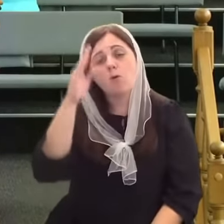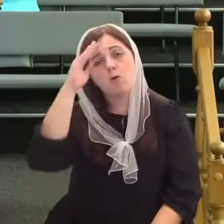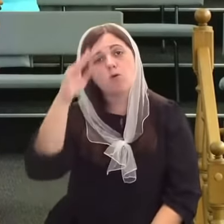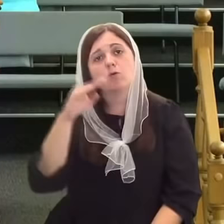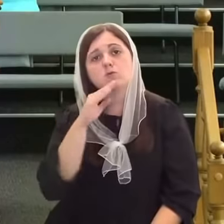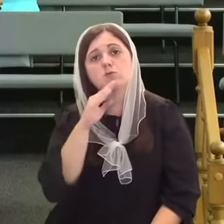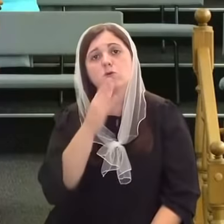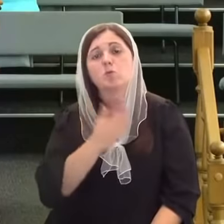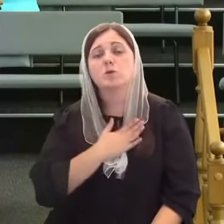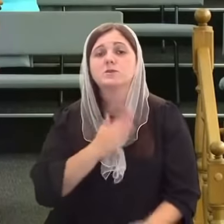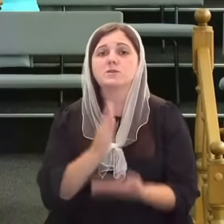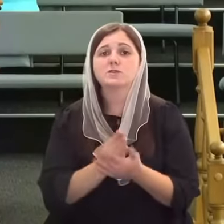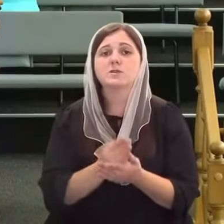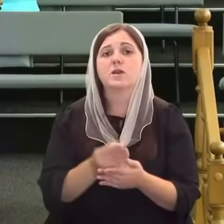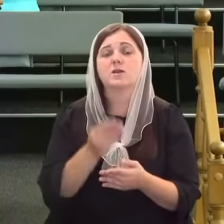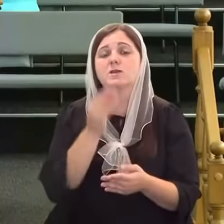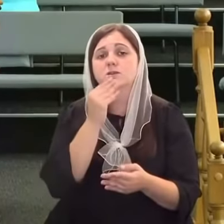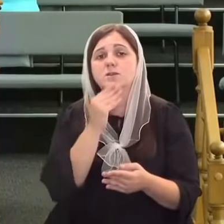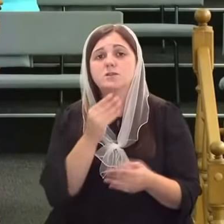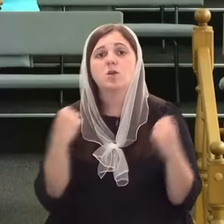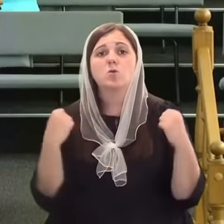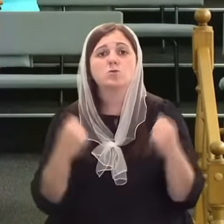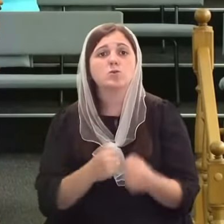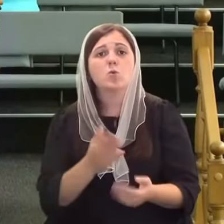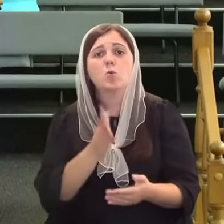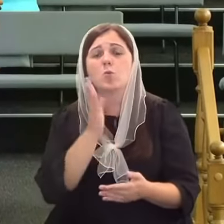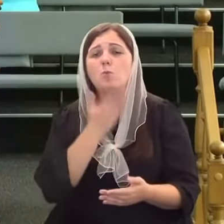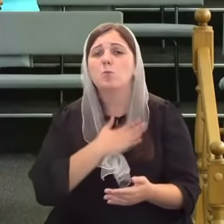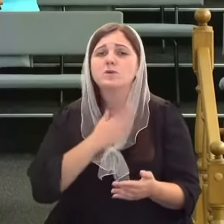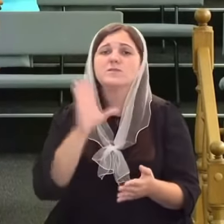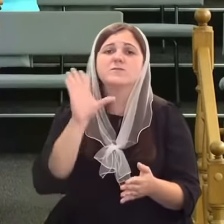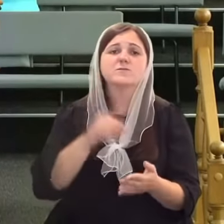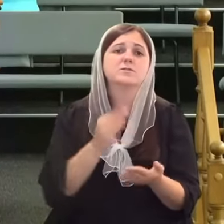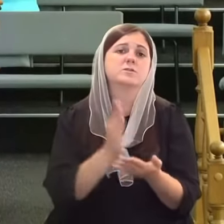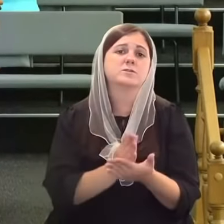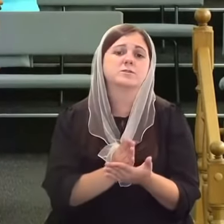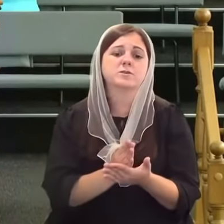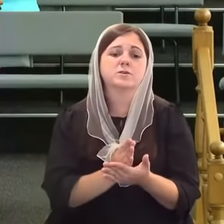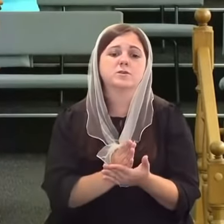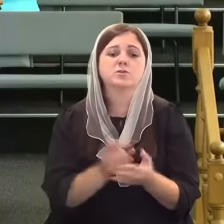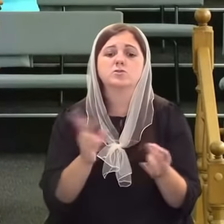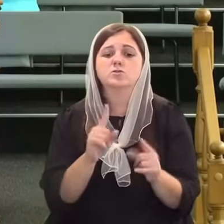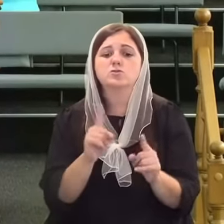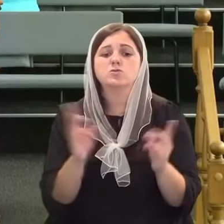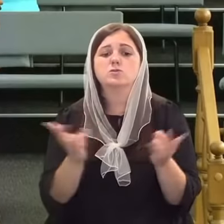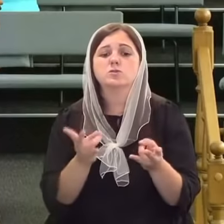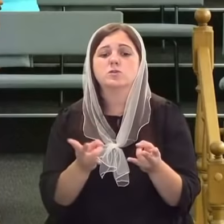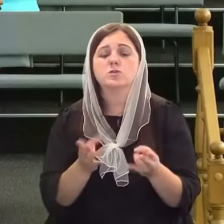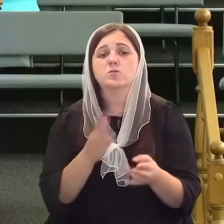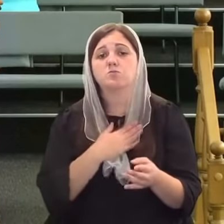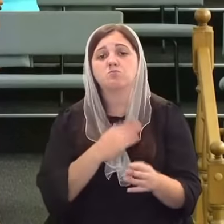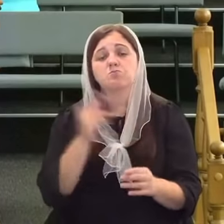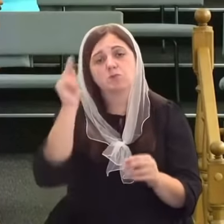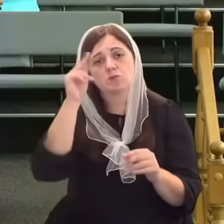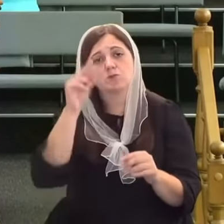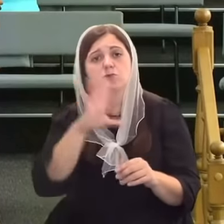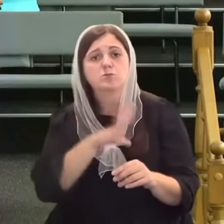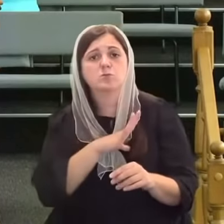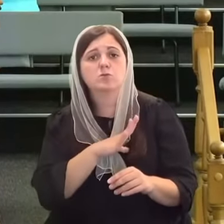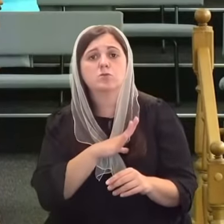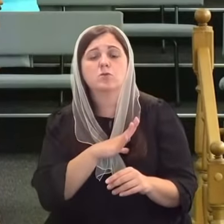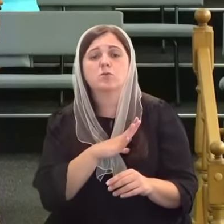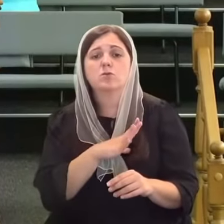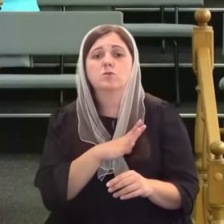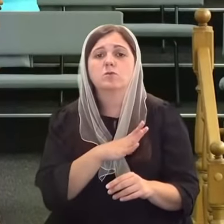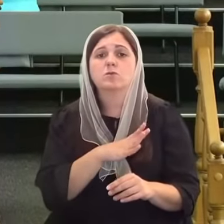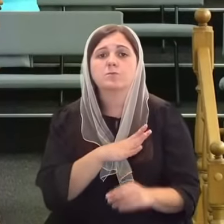У меня есть пища, у меня есть одежда. У меня есть все необходимое. Я получил высшее образование. У меня есть